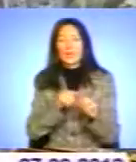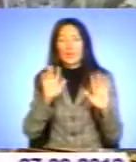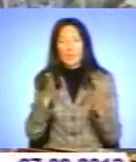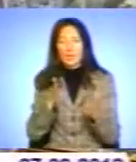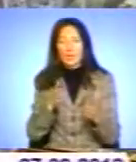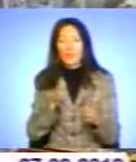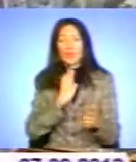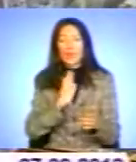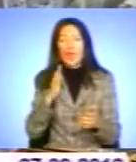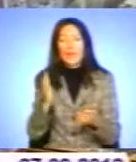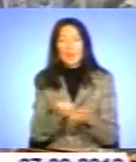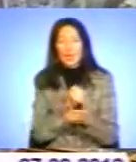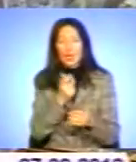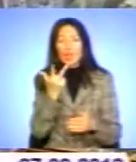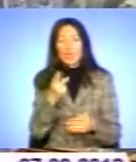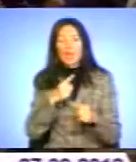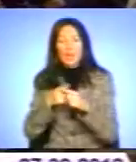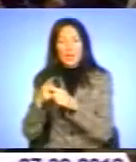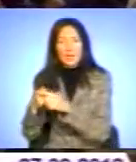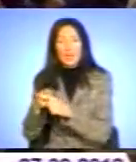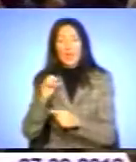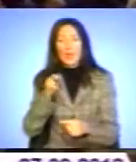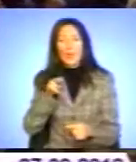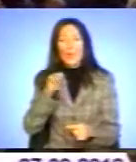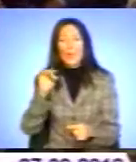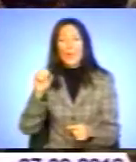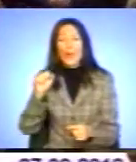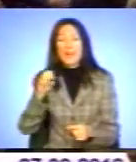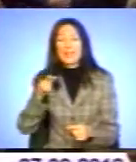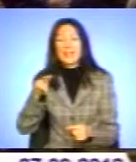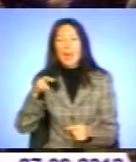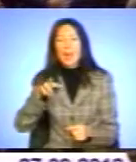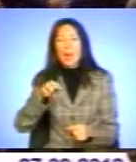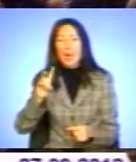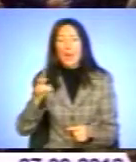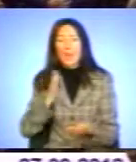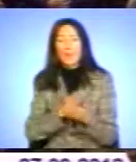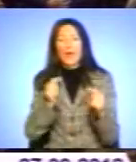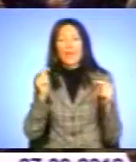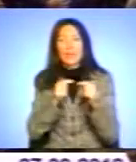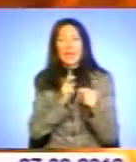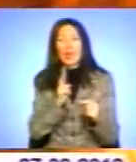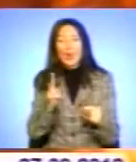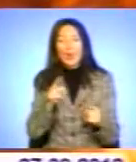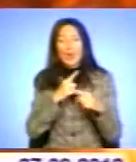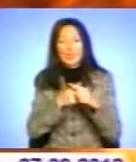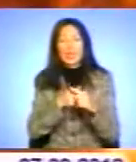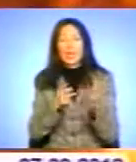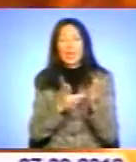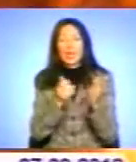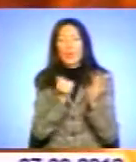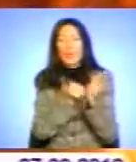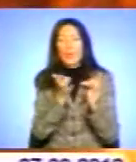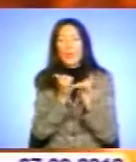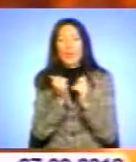віднайдено 3 хрести, і патріарх Макарій мав визначити, на якому з них розіп'яли Ісуса. Коли підняли той хрест, на якому розіп'яли